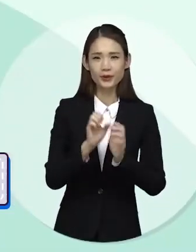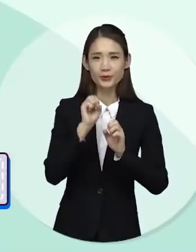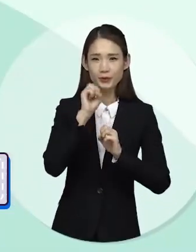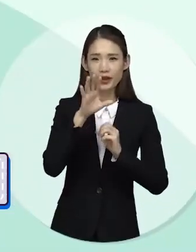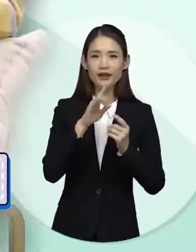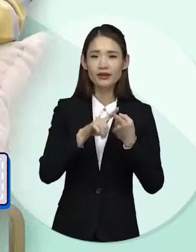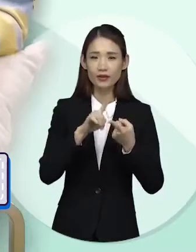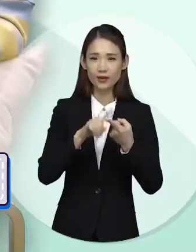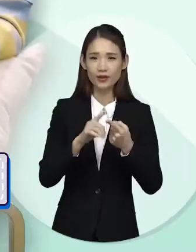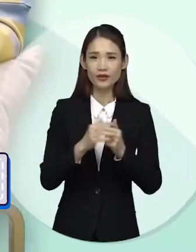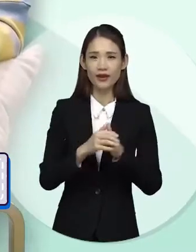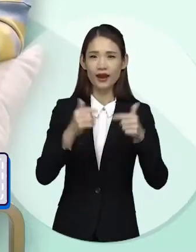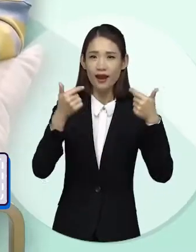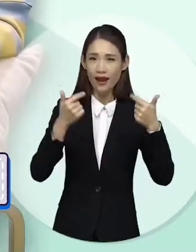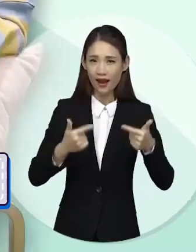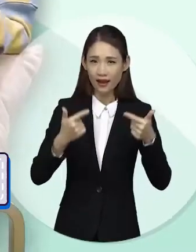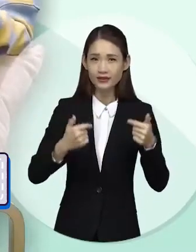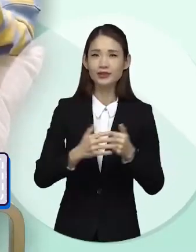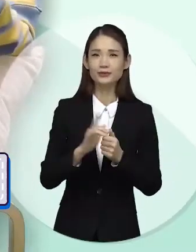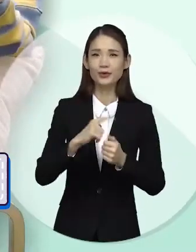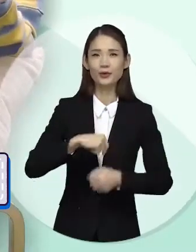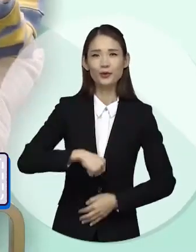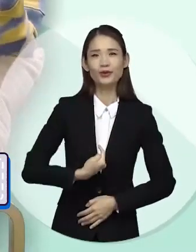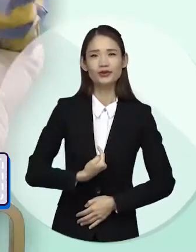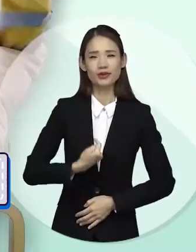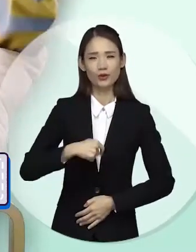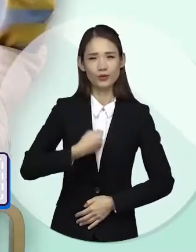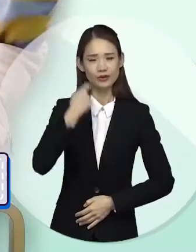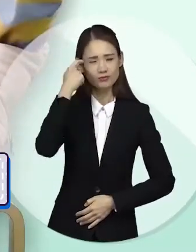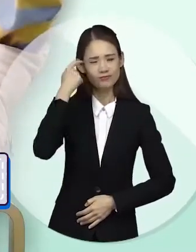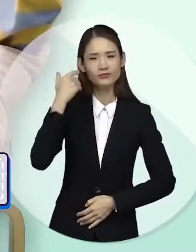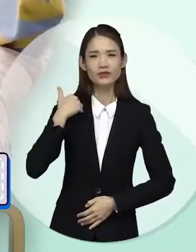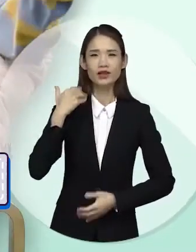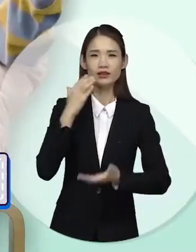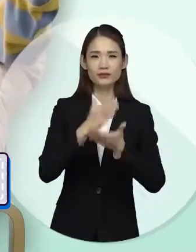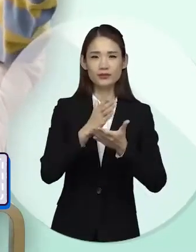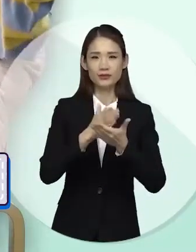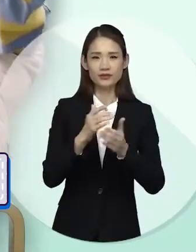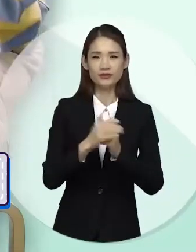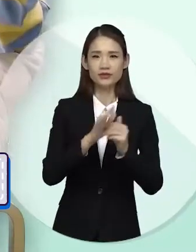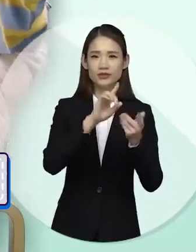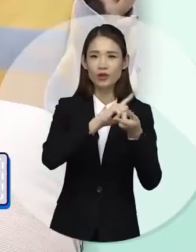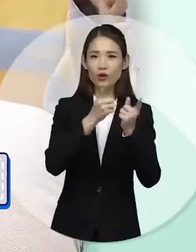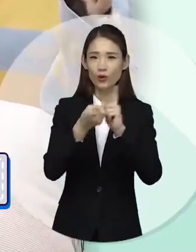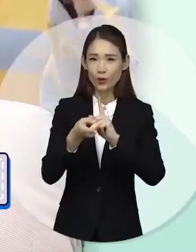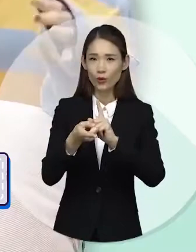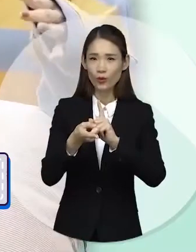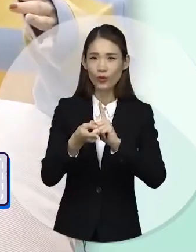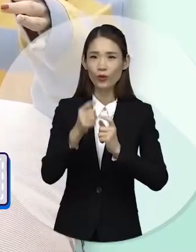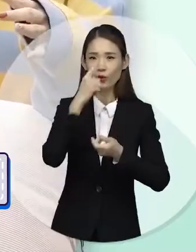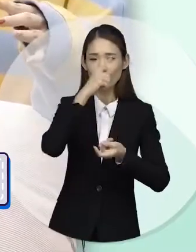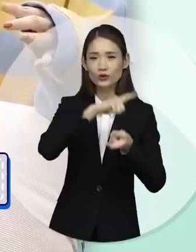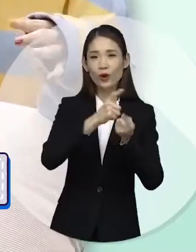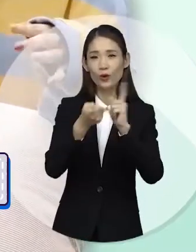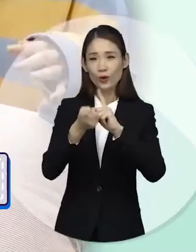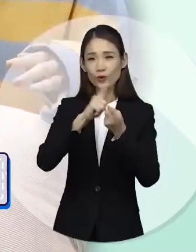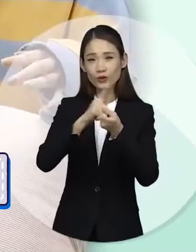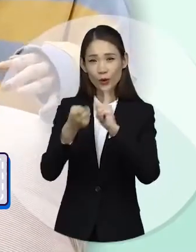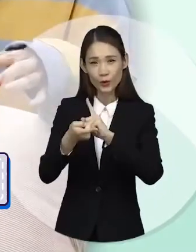아까 맞아, 말했듯이. 그래서 항상 뭔가 혼자 모든 걸 다 하려고 하지 말고 서로를